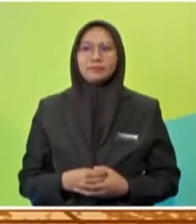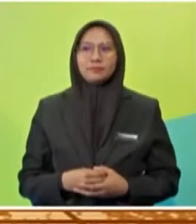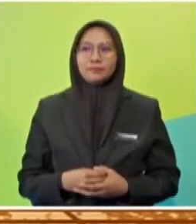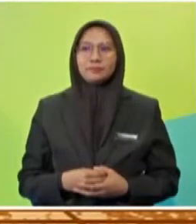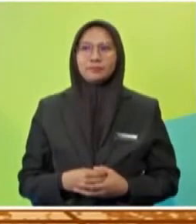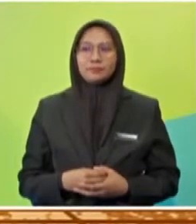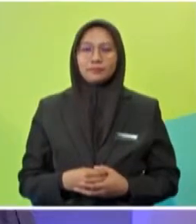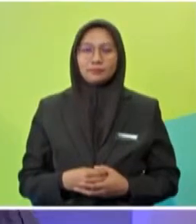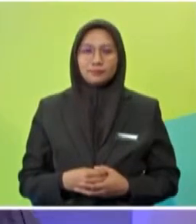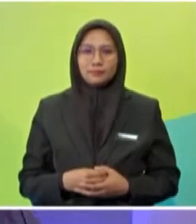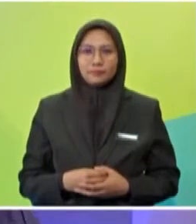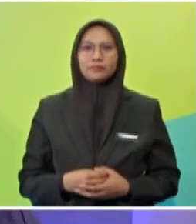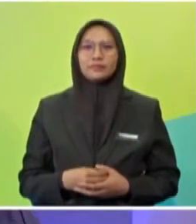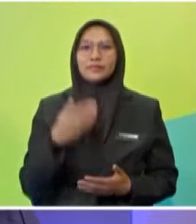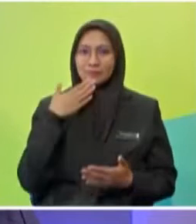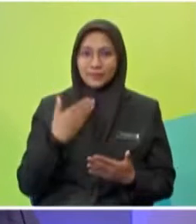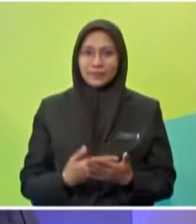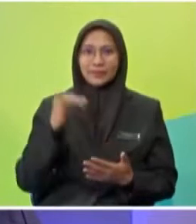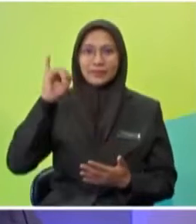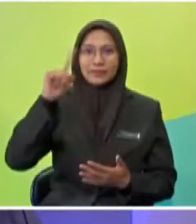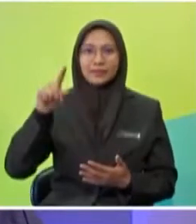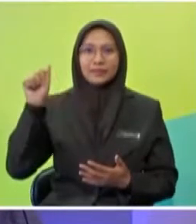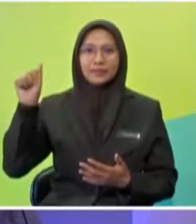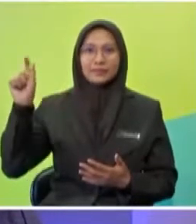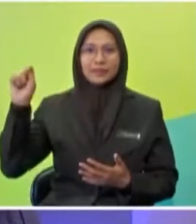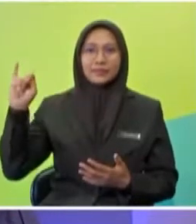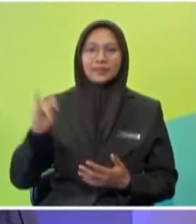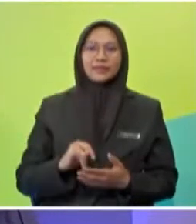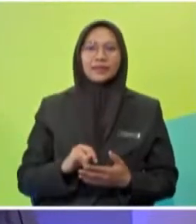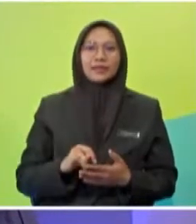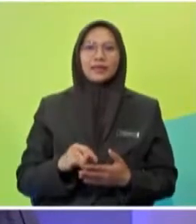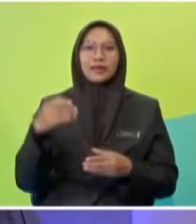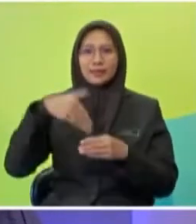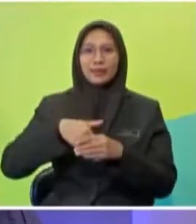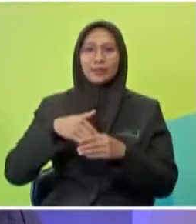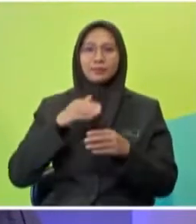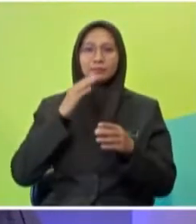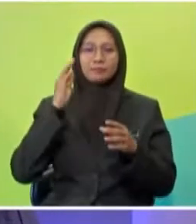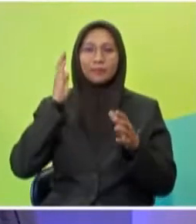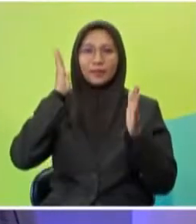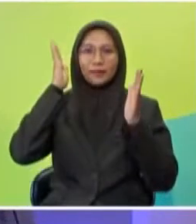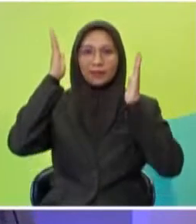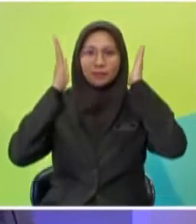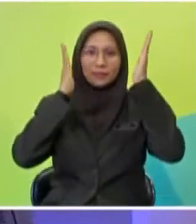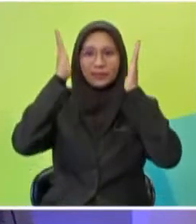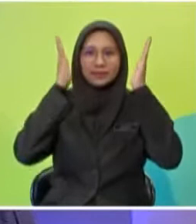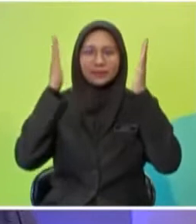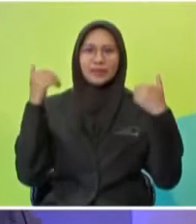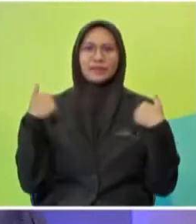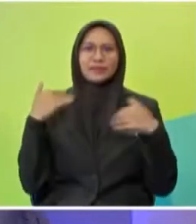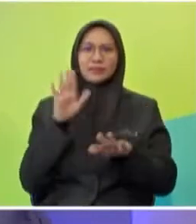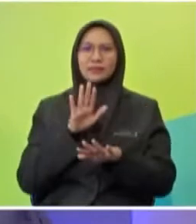kita dengarkan coba devisa time sebelumnya warisan yang kita ada itu sangat banyak dan sangat penting untuk dihargai